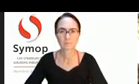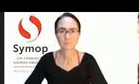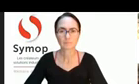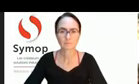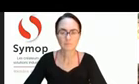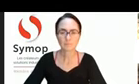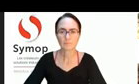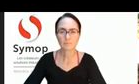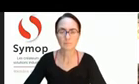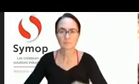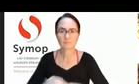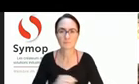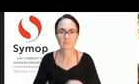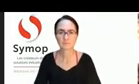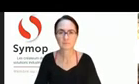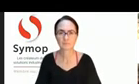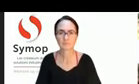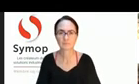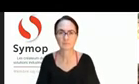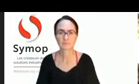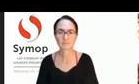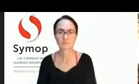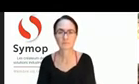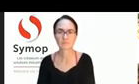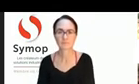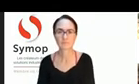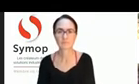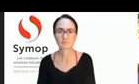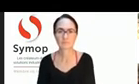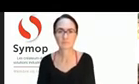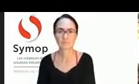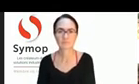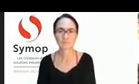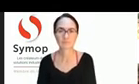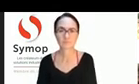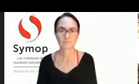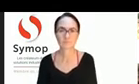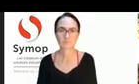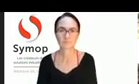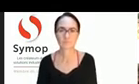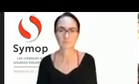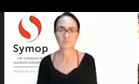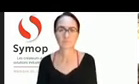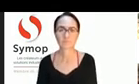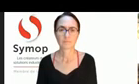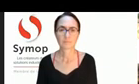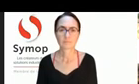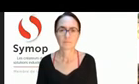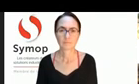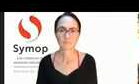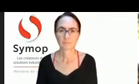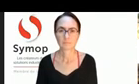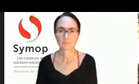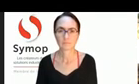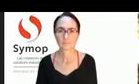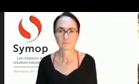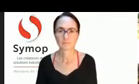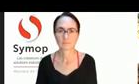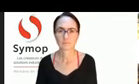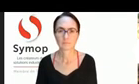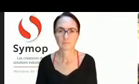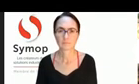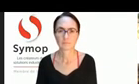de pouvoir comprendre la situation dans laquelle elle est, l'erreur qu'ils sont en train de rencontrer, la panne, et de pouvoir